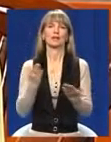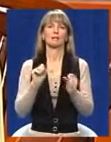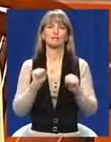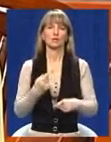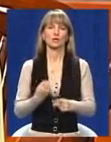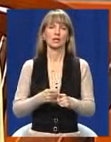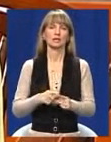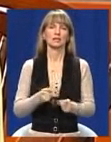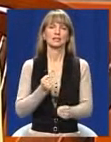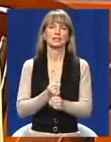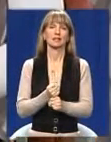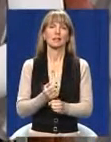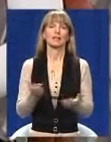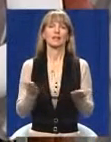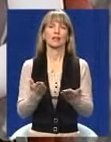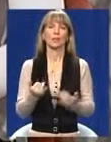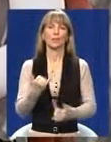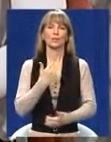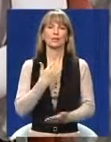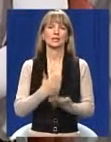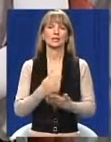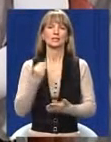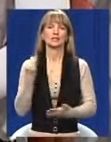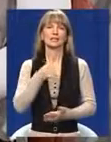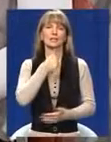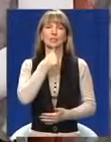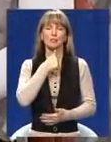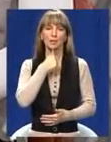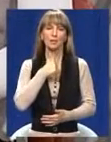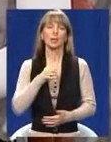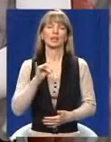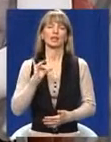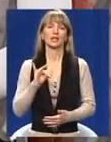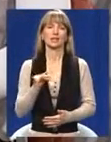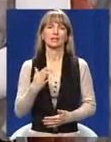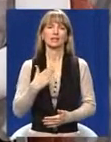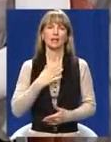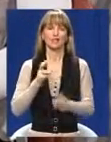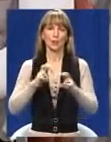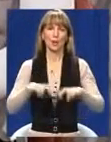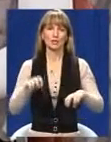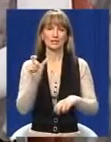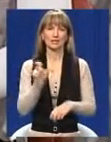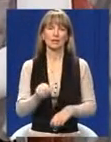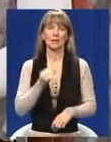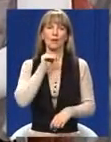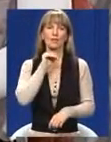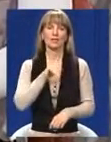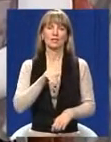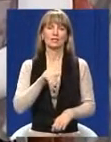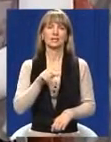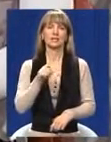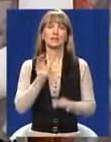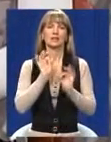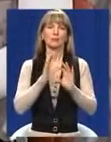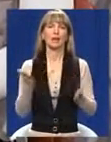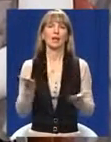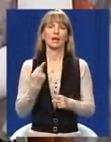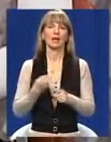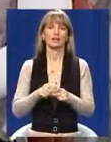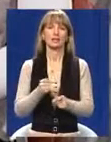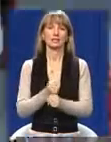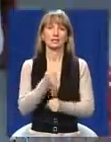зробити? А як? У нас є дуже такий цікавий експеримент, і наш дослідник, професор, він розповість, як це зробити.